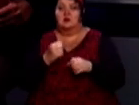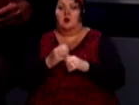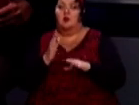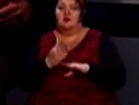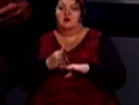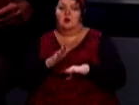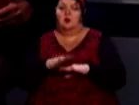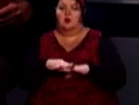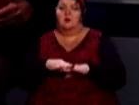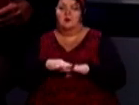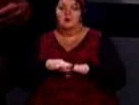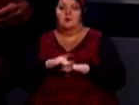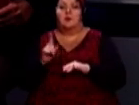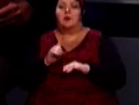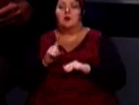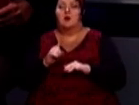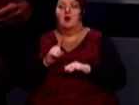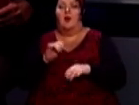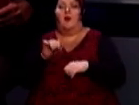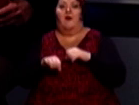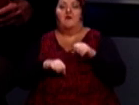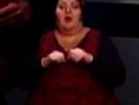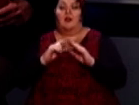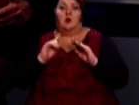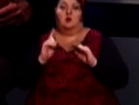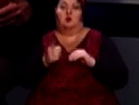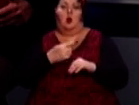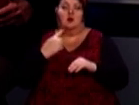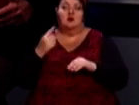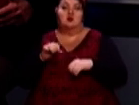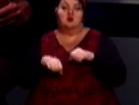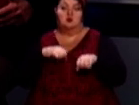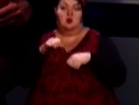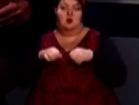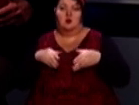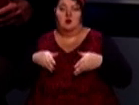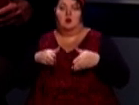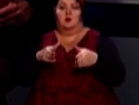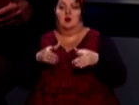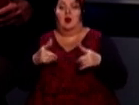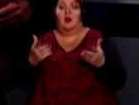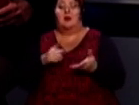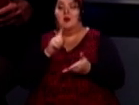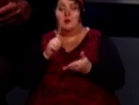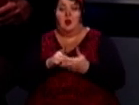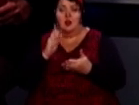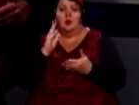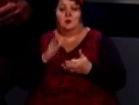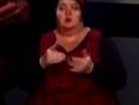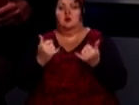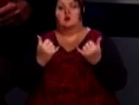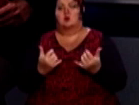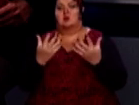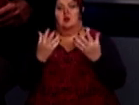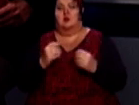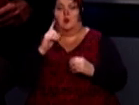Полтаві. Що стосується велодоріжок, то от саме таких велодоріжок, які мали би бути, то на сьогоднішній день